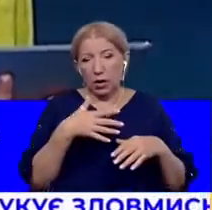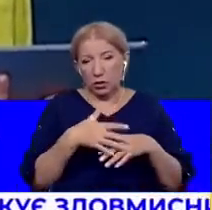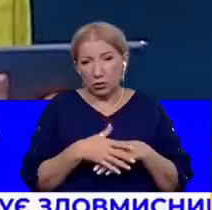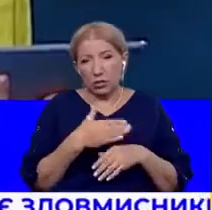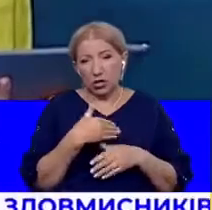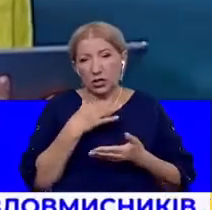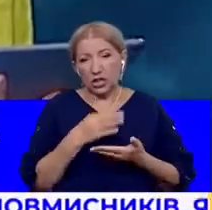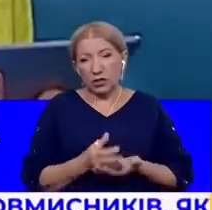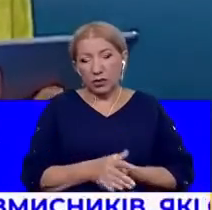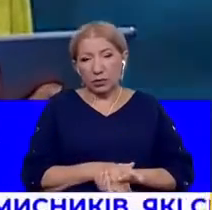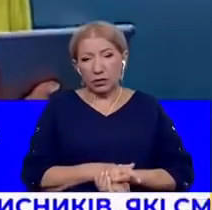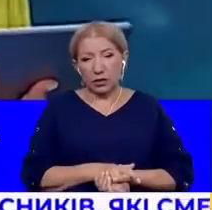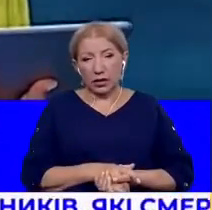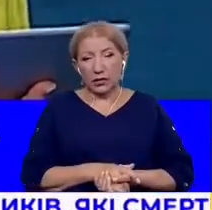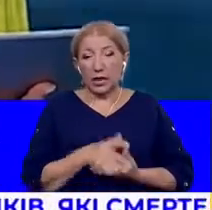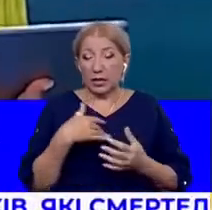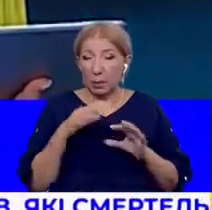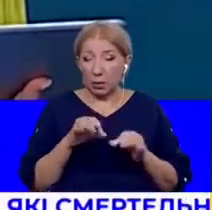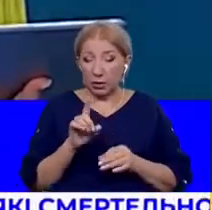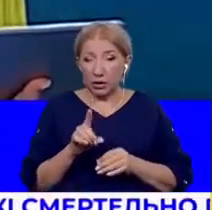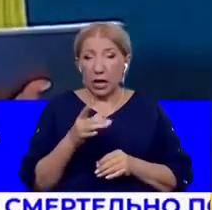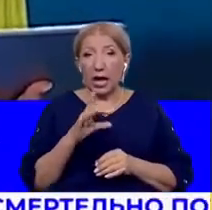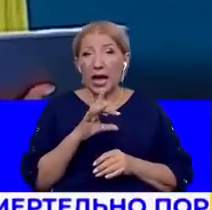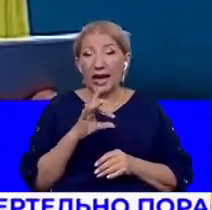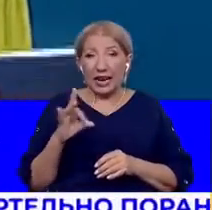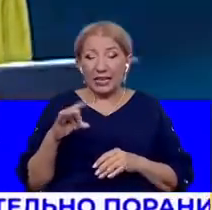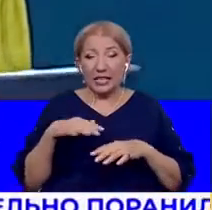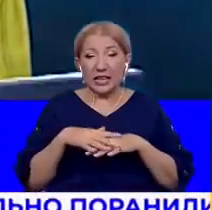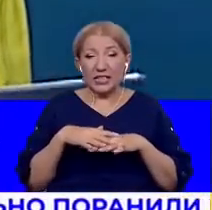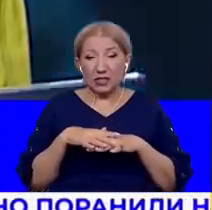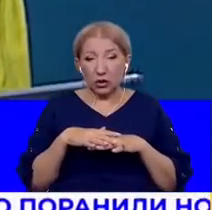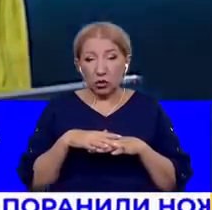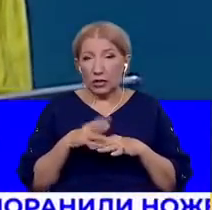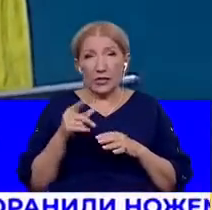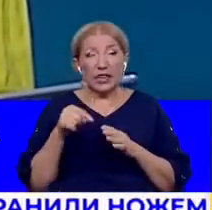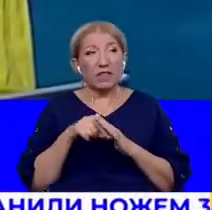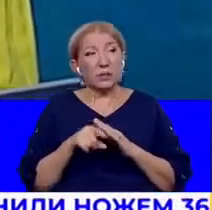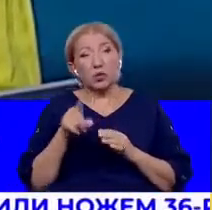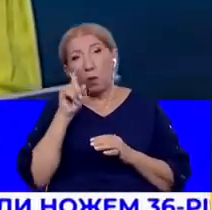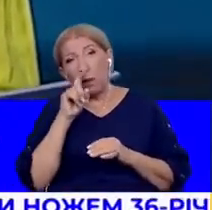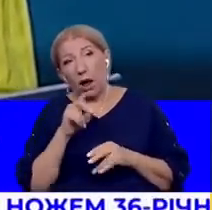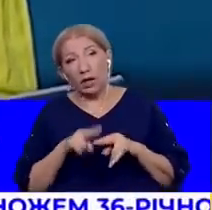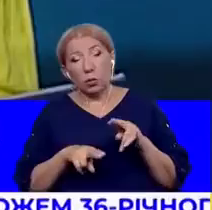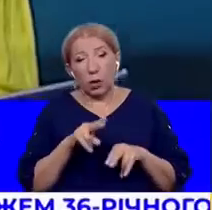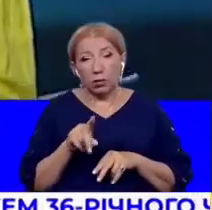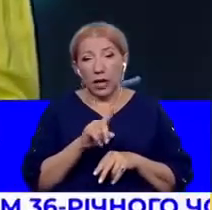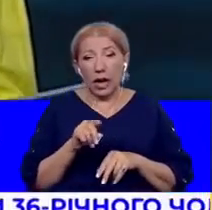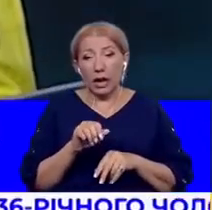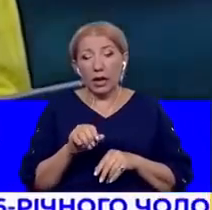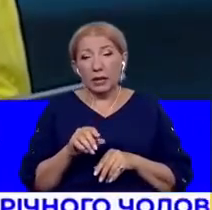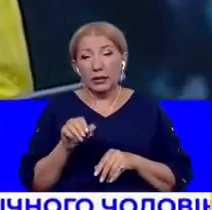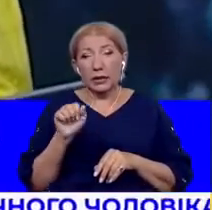наша відповідальність. Дивіться, я поясню. Ну, дивіться, радянська інфраструктура не в аспекті того, що вона там погано побудована. А стара